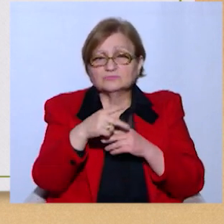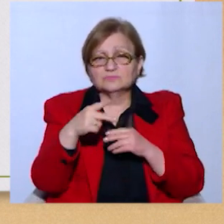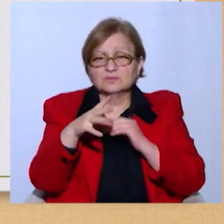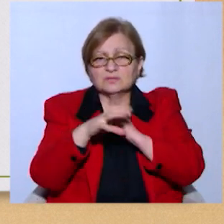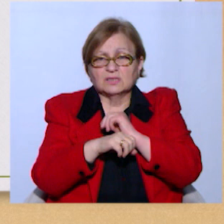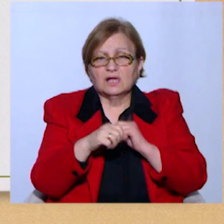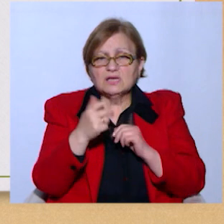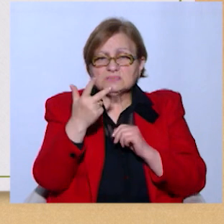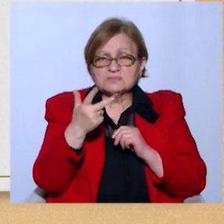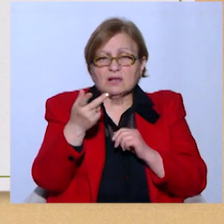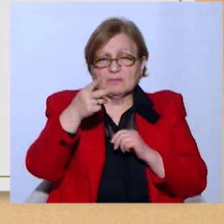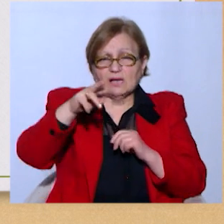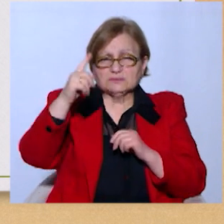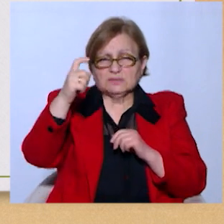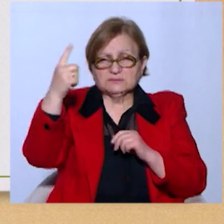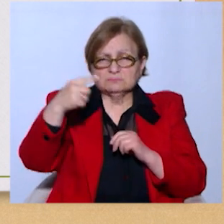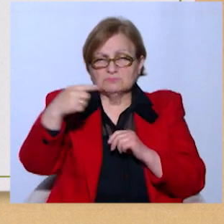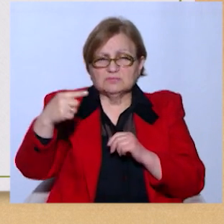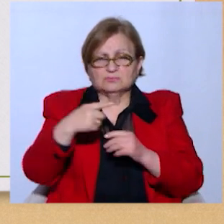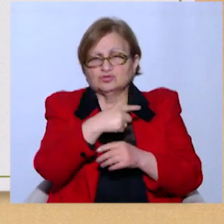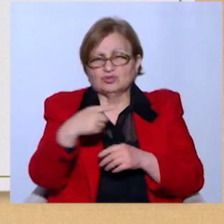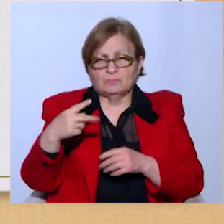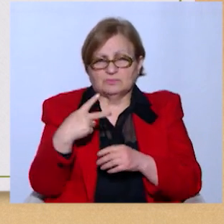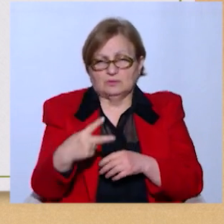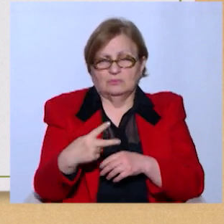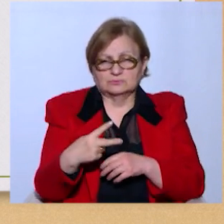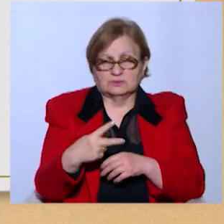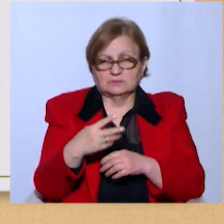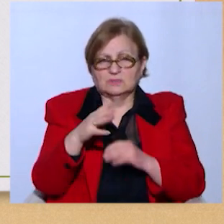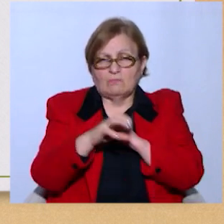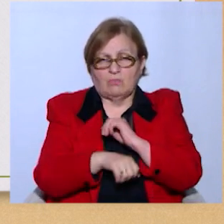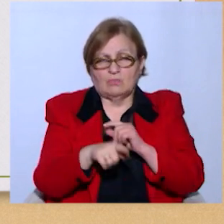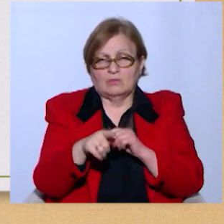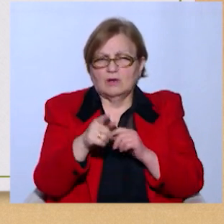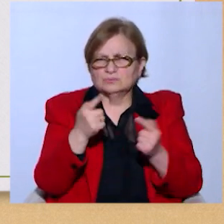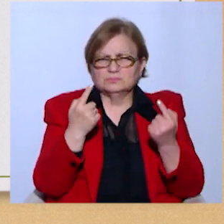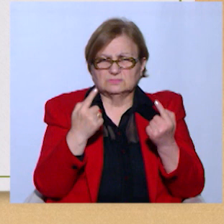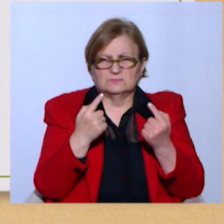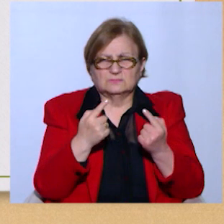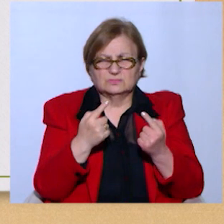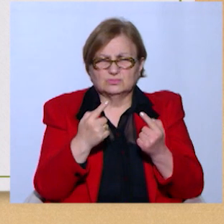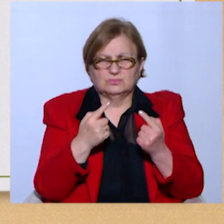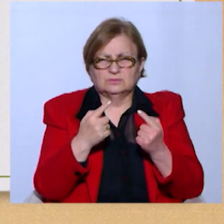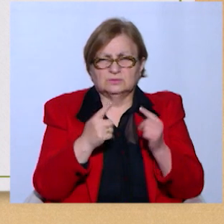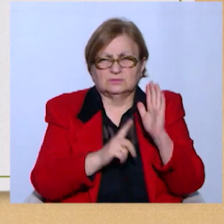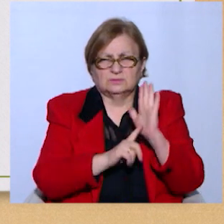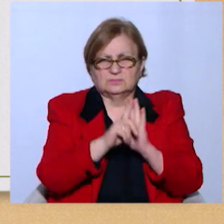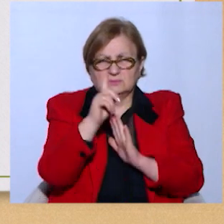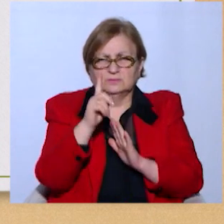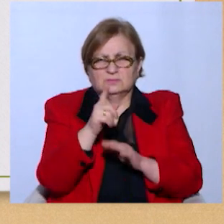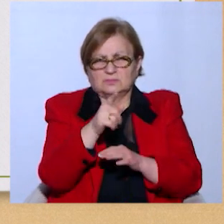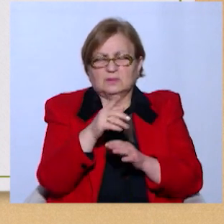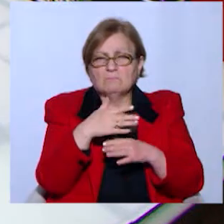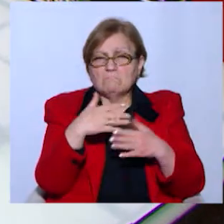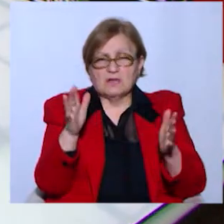არის 3 ხარისხად 100-ს მინუს 1 შეფარდებული 2-თან. ნუ ეს რა თქმა უნდა ძალიან დიდი რიცხვია, დასაწყისში დასახელებულ